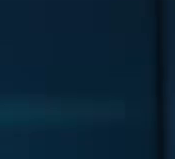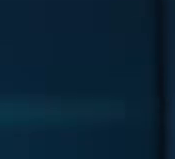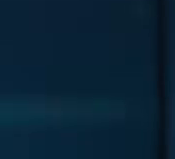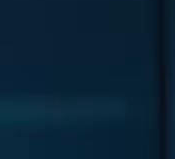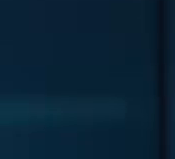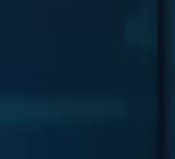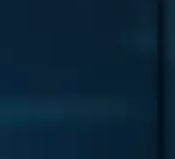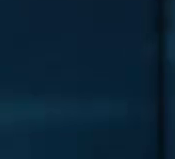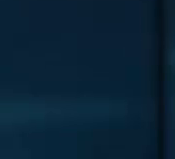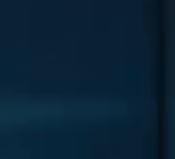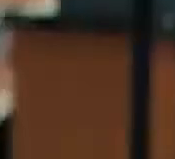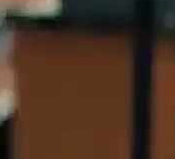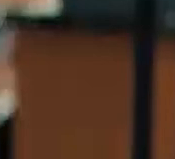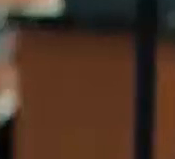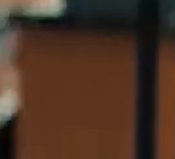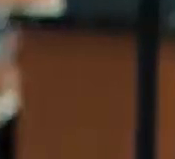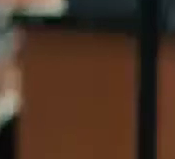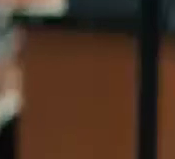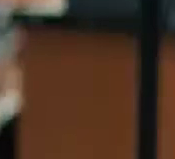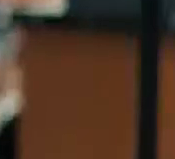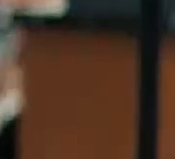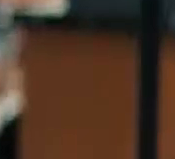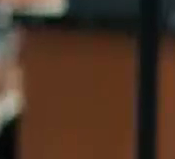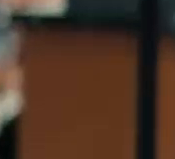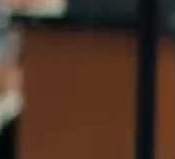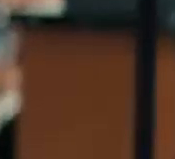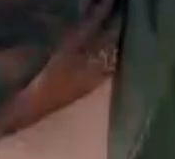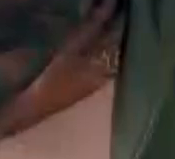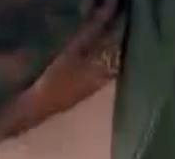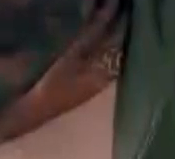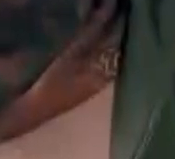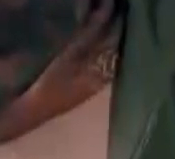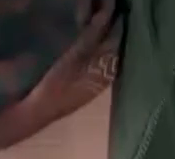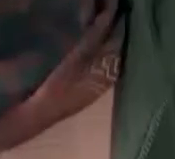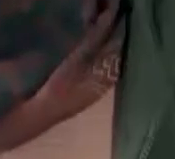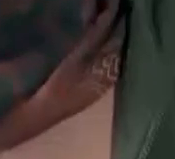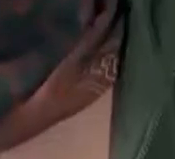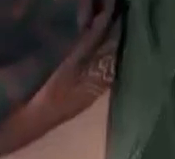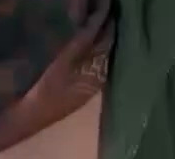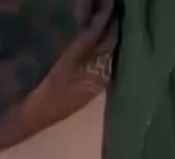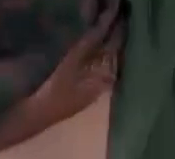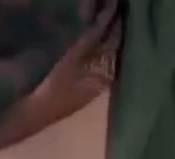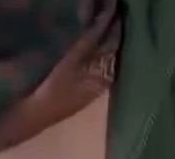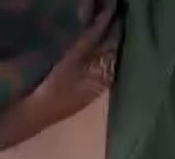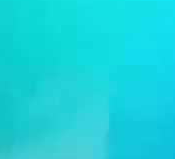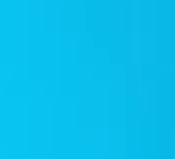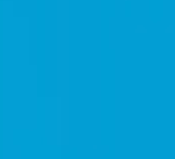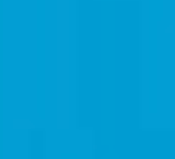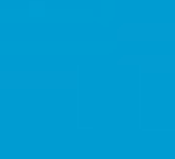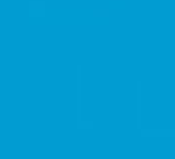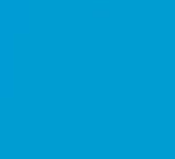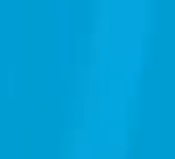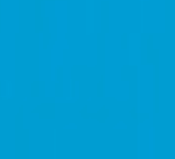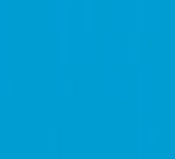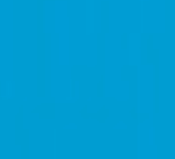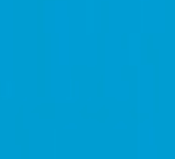Indonesia pulih karena aku. Indonesia pulih karena kamu. Indonesia pulih karena kita.